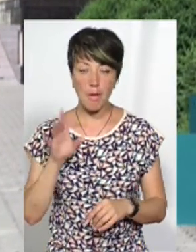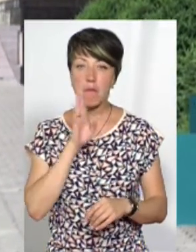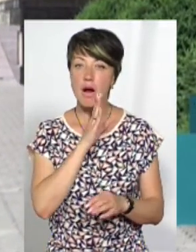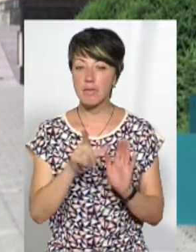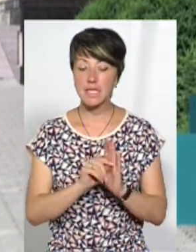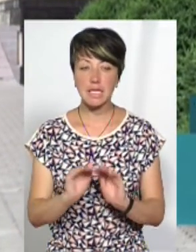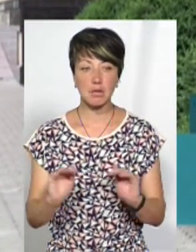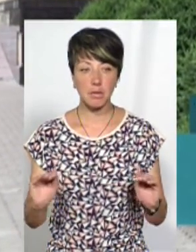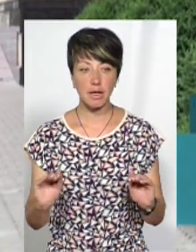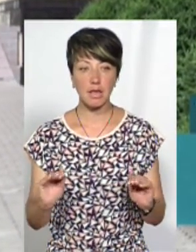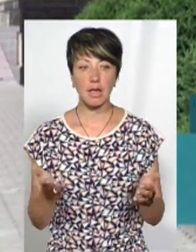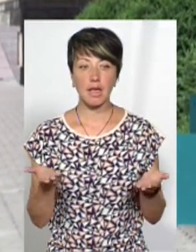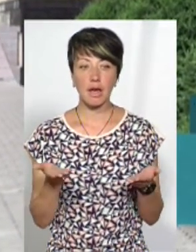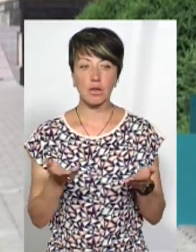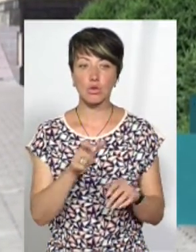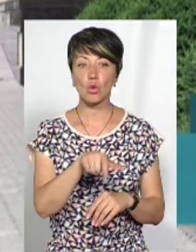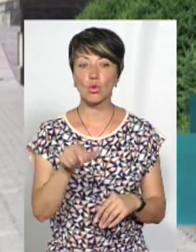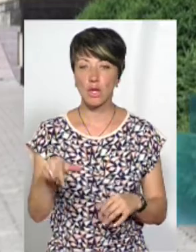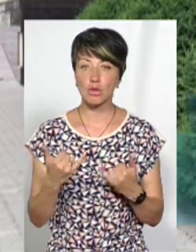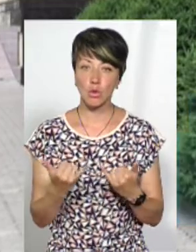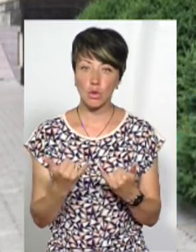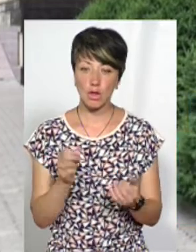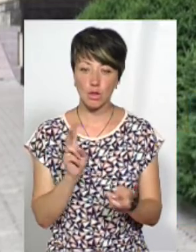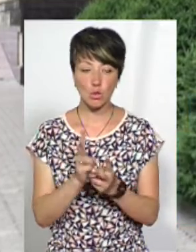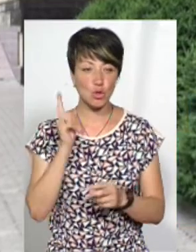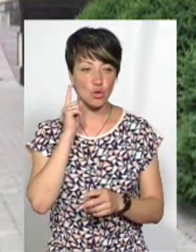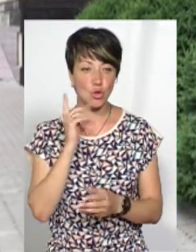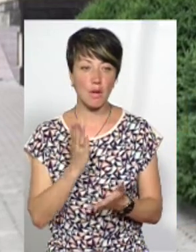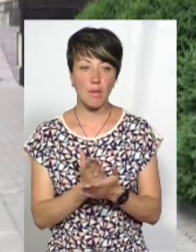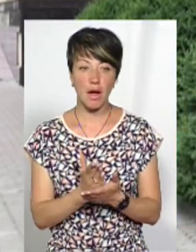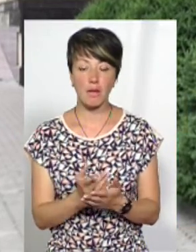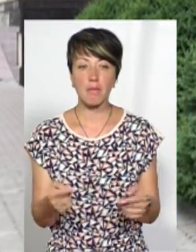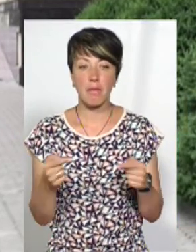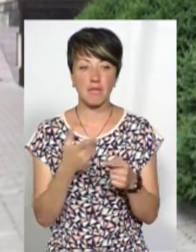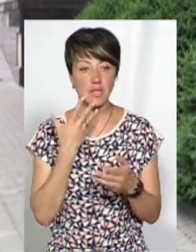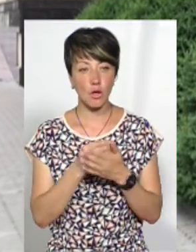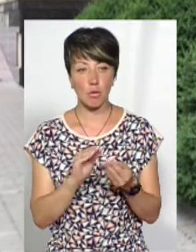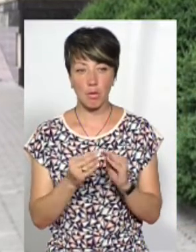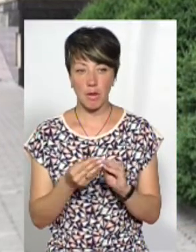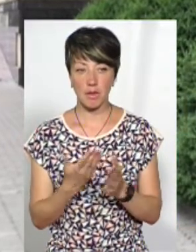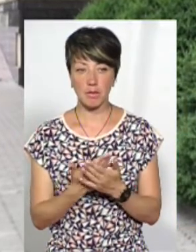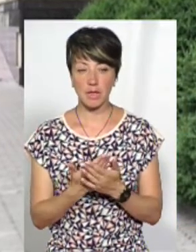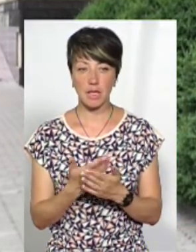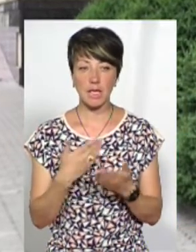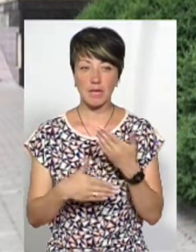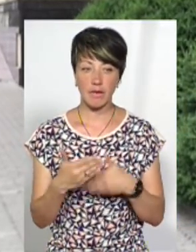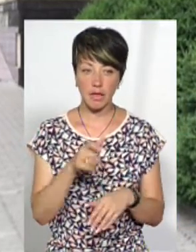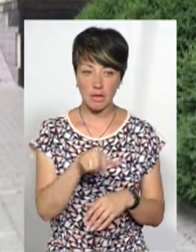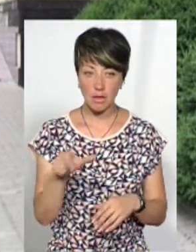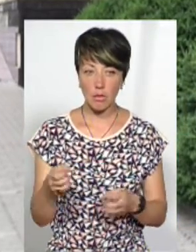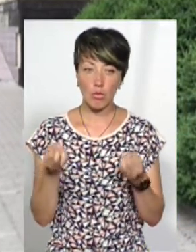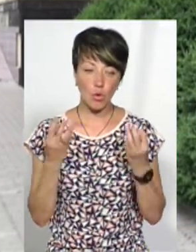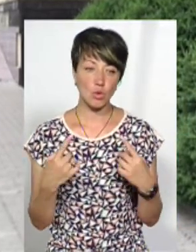дітьми, якихось людей, як ми сьогодні на зустрічі чули, які мають певні свої проблеми, наприклад, ті самі інваліди, і